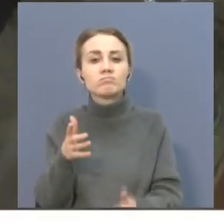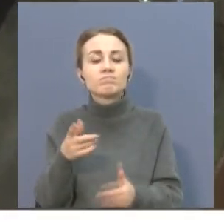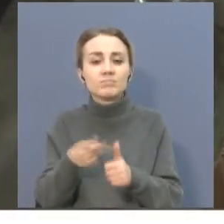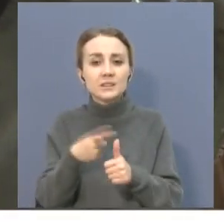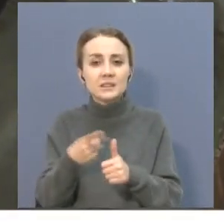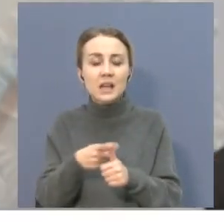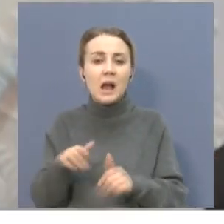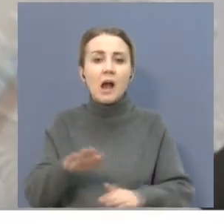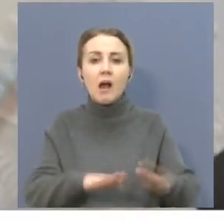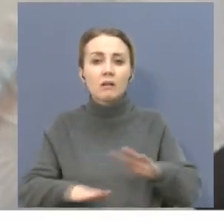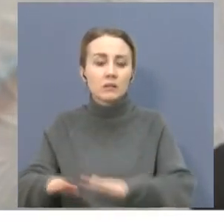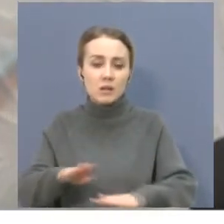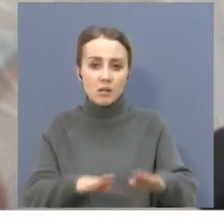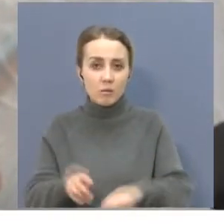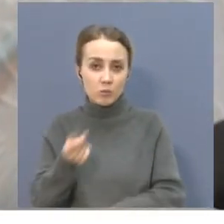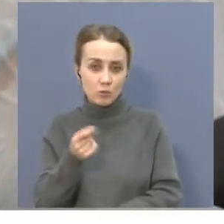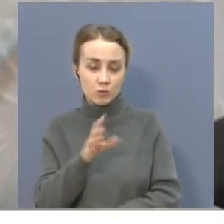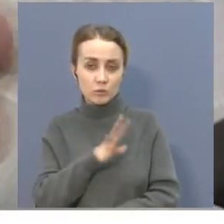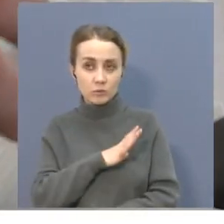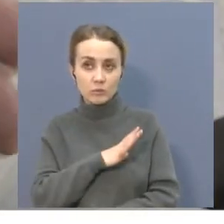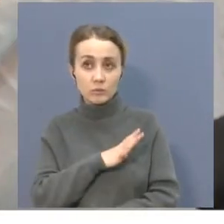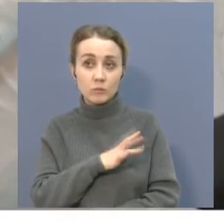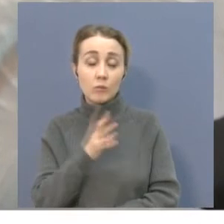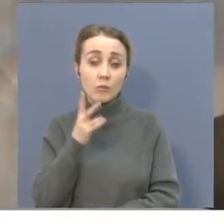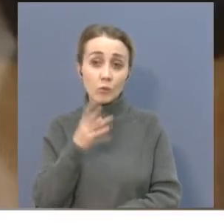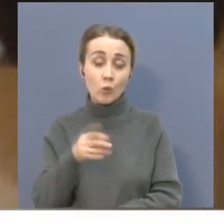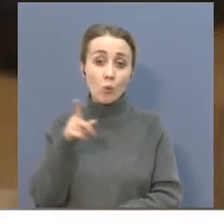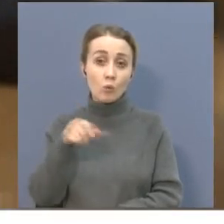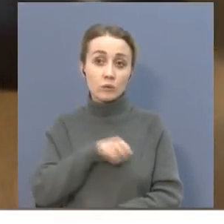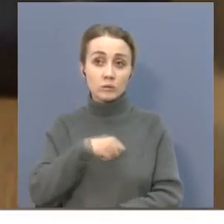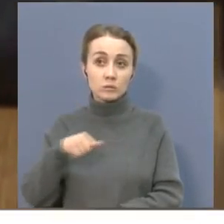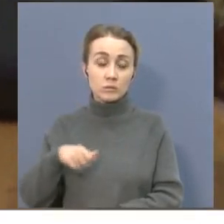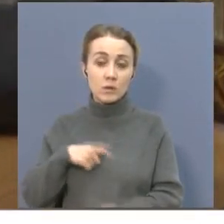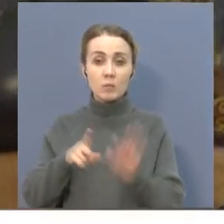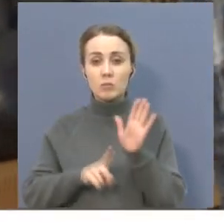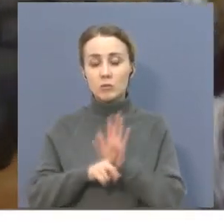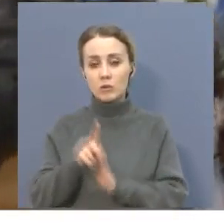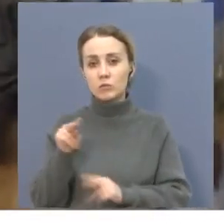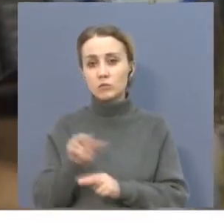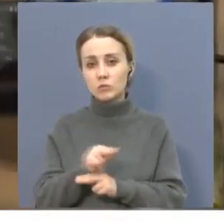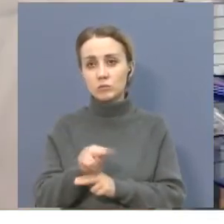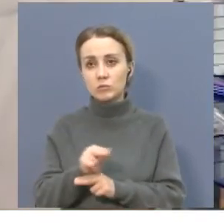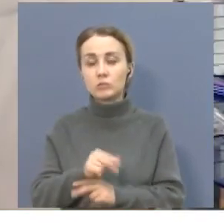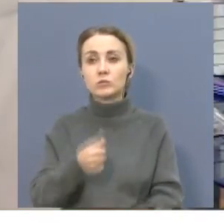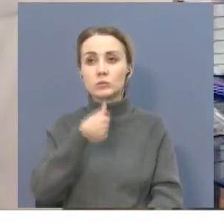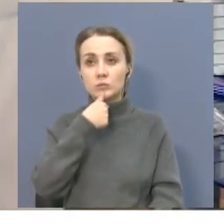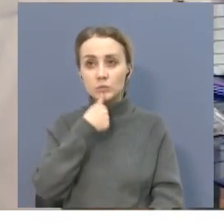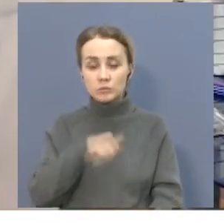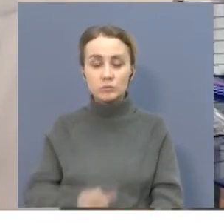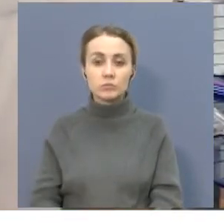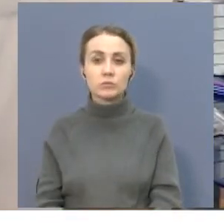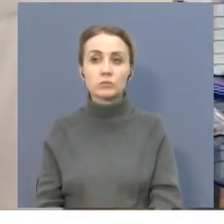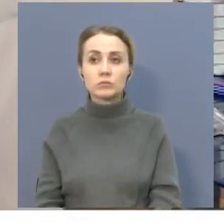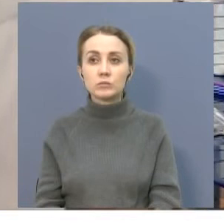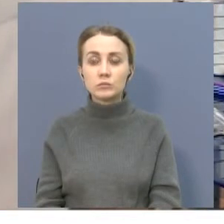көмек көрсетуді көздейді. Оған себеп бір кездері жас кәсіпкердің өзі де осы аурудың ілмегін елініп күрескен, сөйтіп жеңіп шыққан.